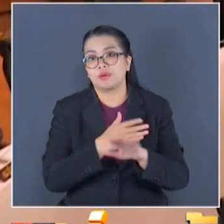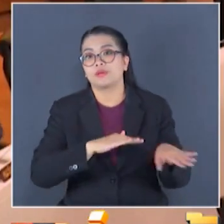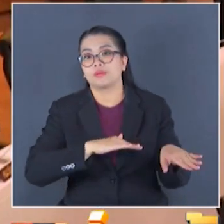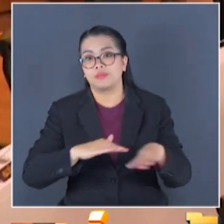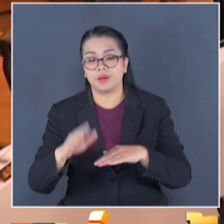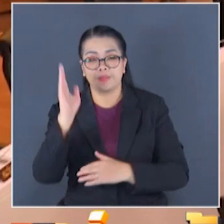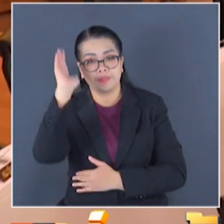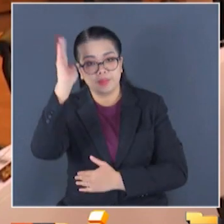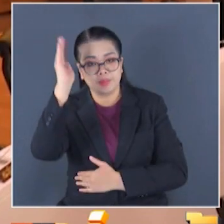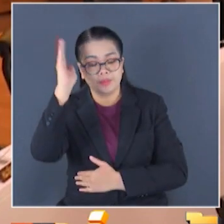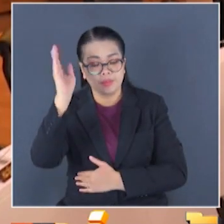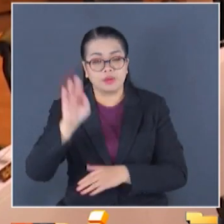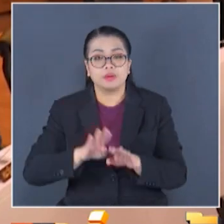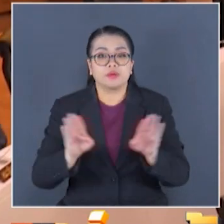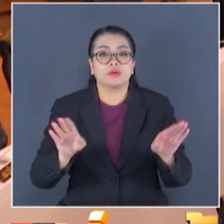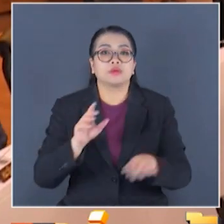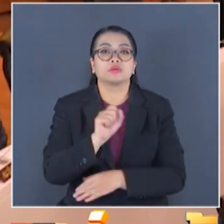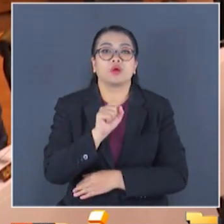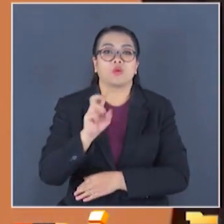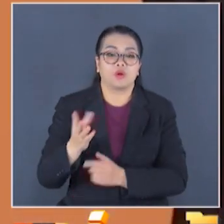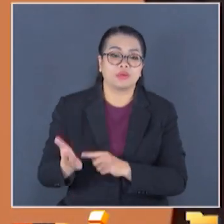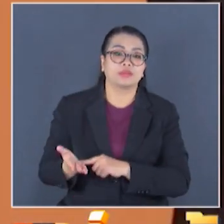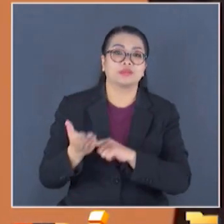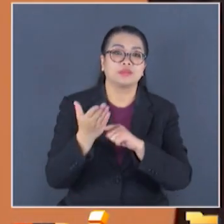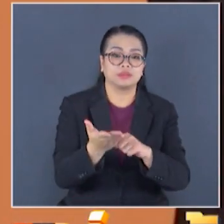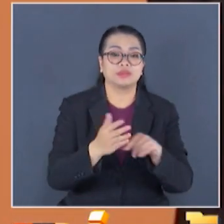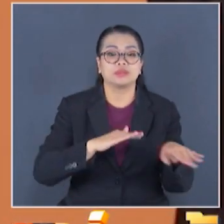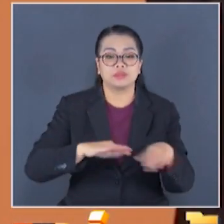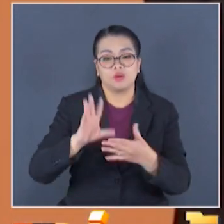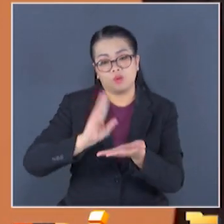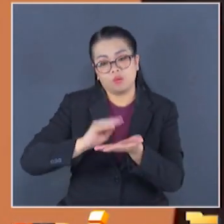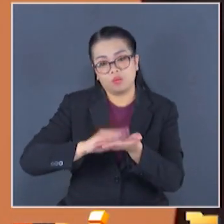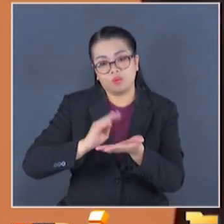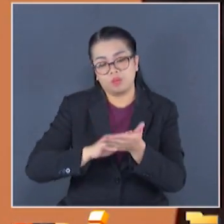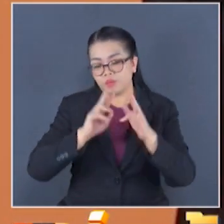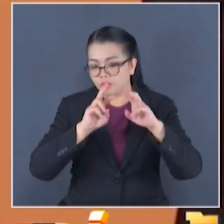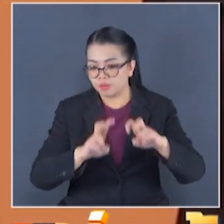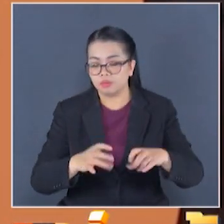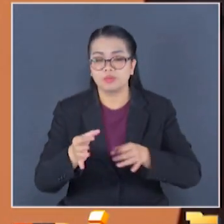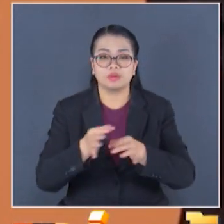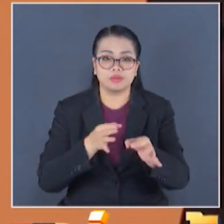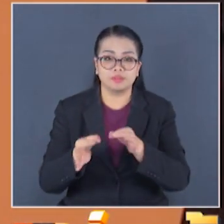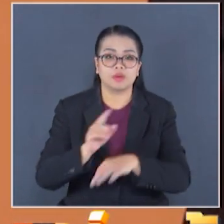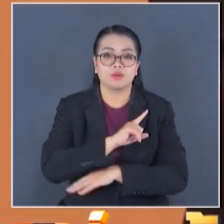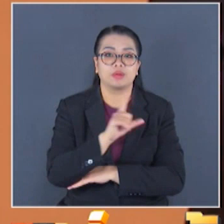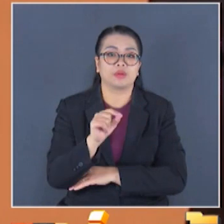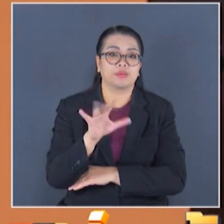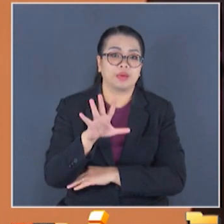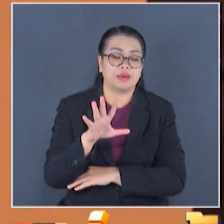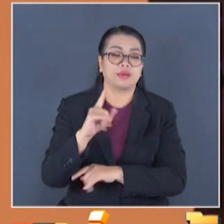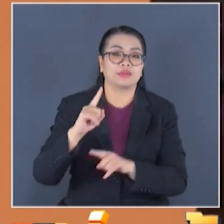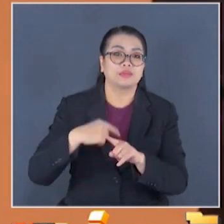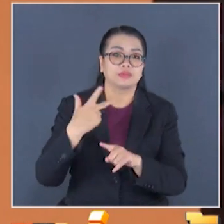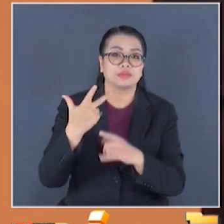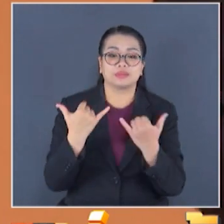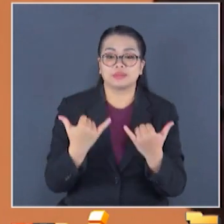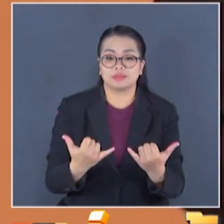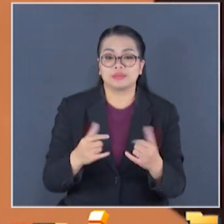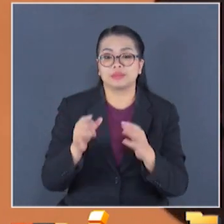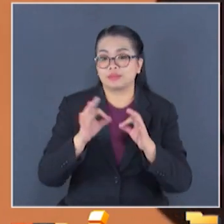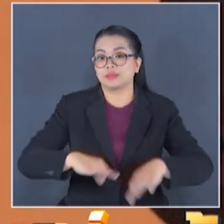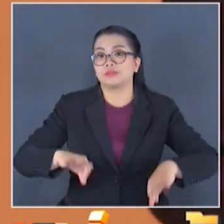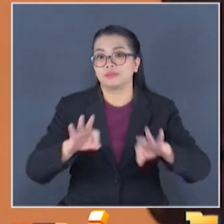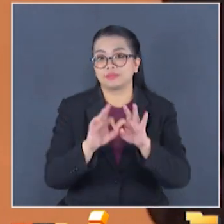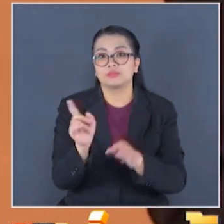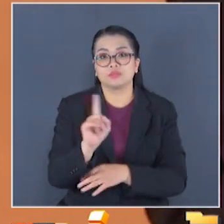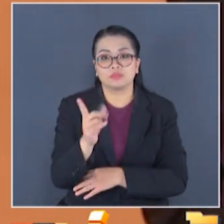บการเปิดอาพฤภัทั่วไปที่สอว ร y simplemente เอาไว้เพื่อเตรียมข้อมูลซักซ้อมชี้แจงต่สอว ที่25 บญาคมนี้ถามวสำคัญยังไ